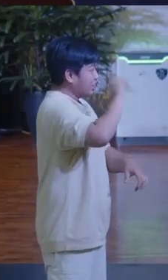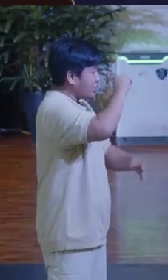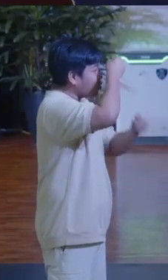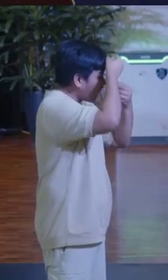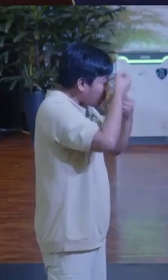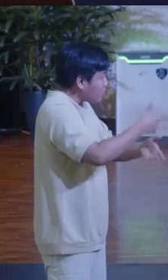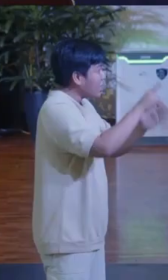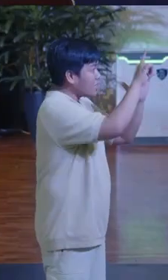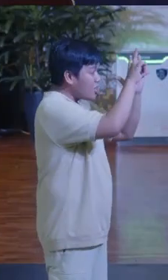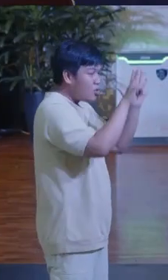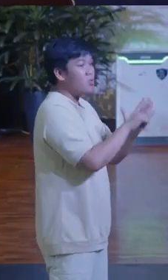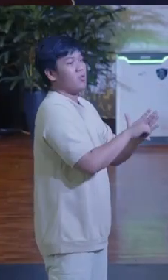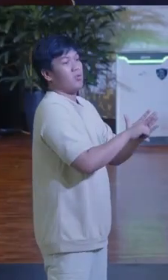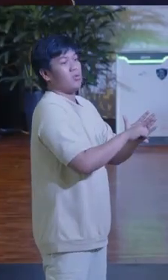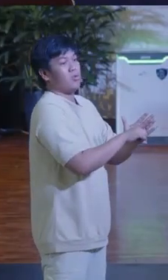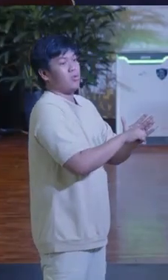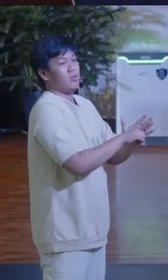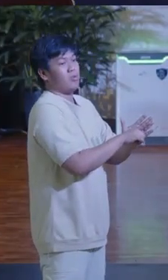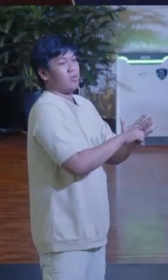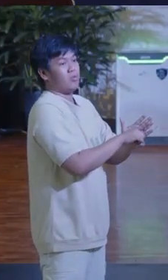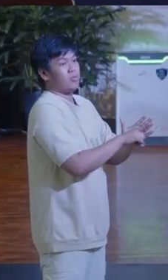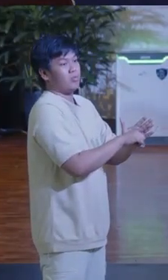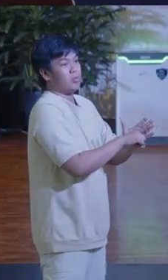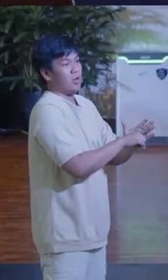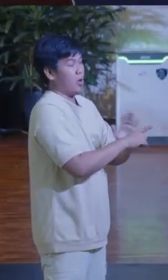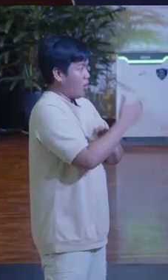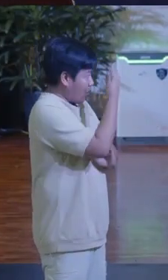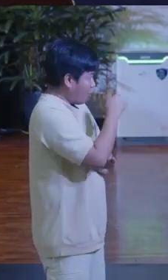i-require na yung mga hentil kumain din ng kosher?